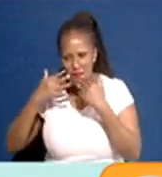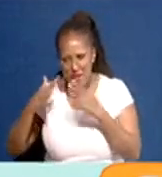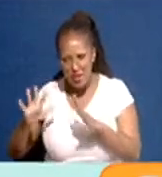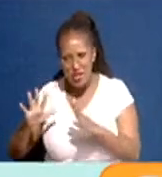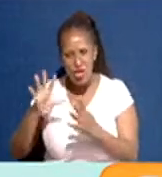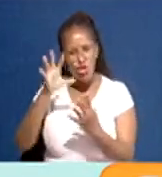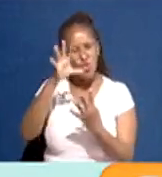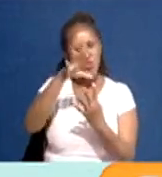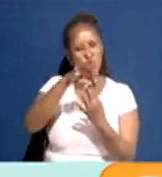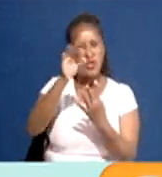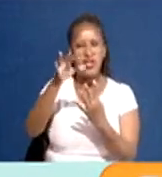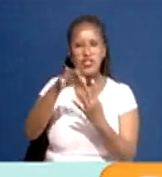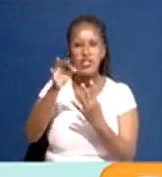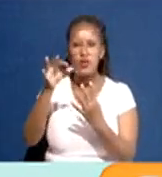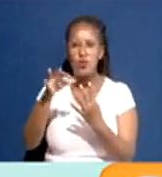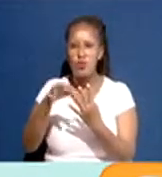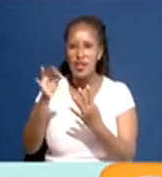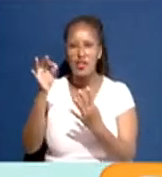tukachaguana